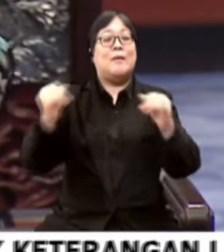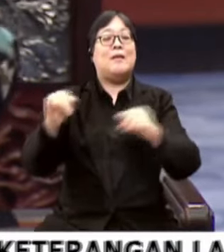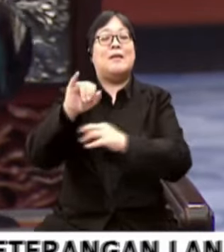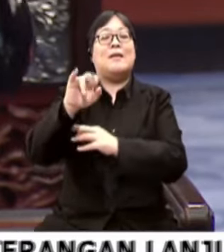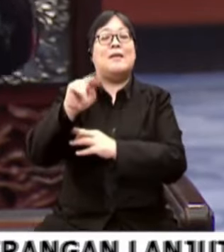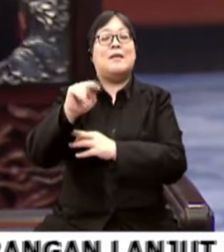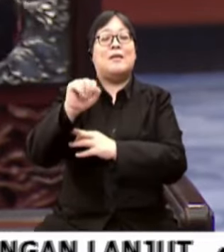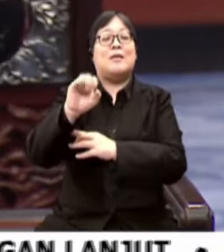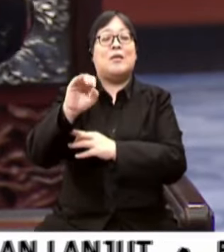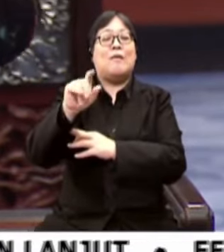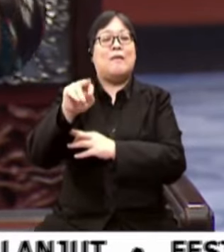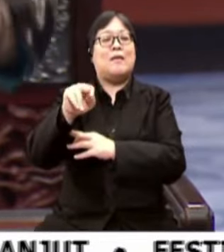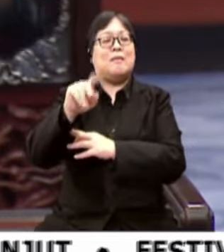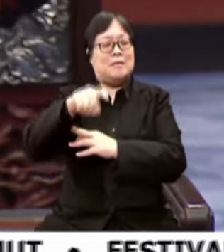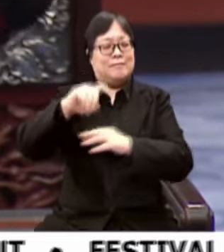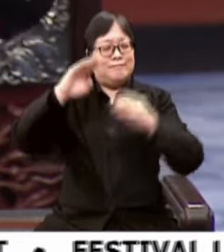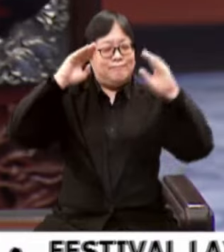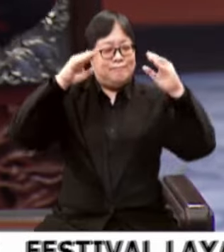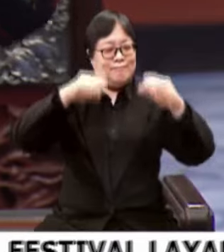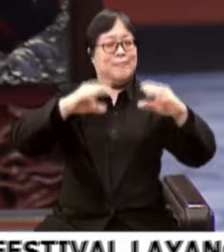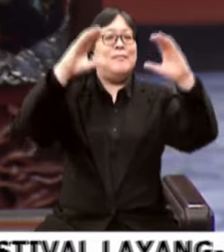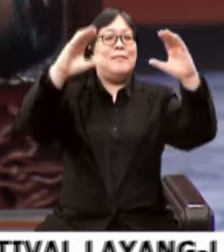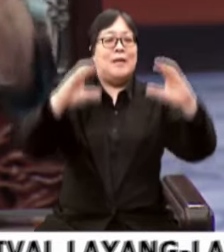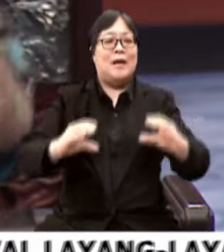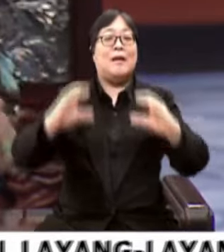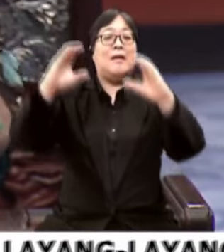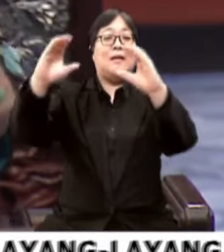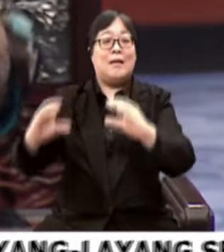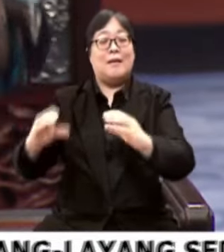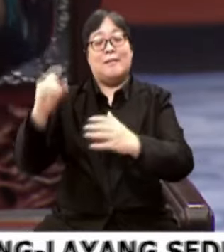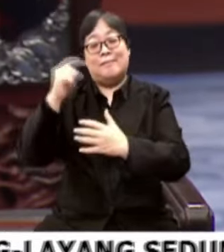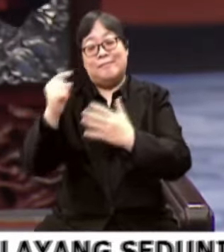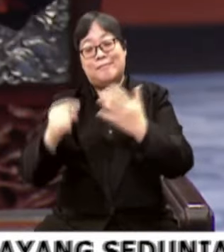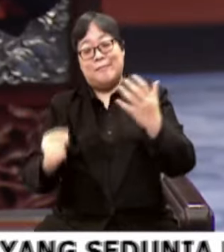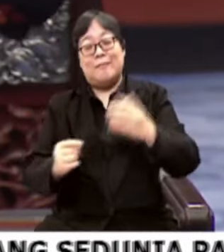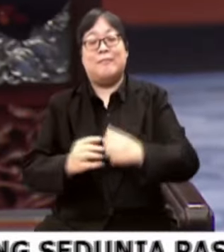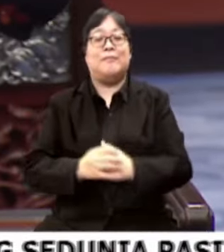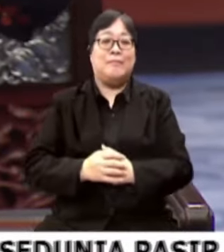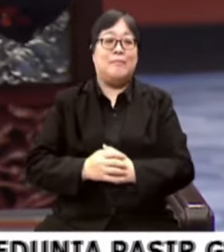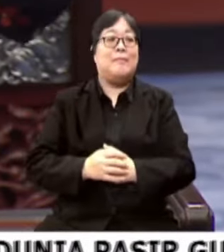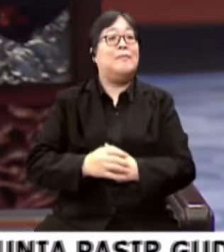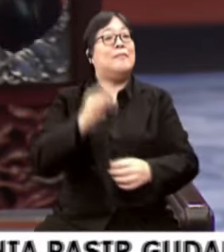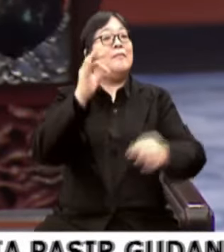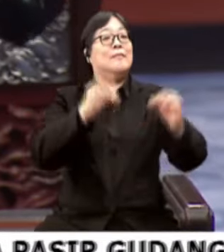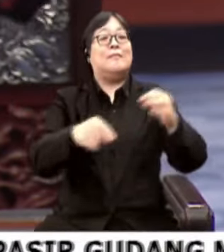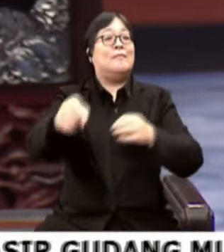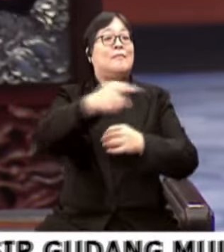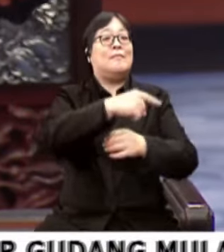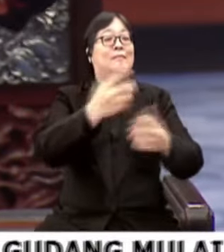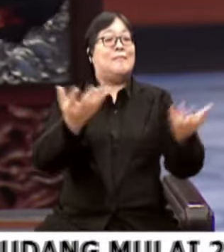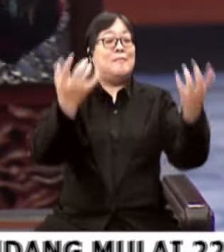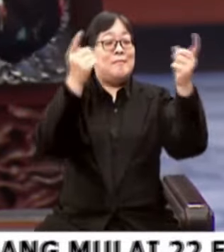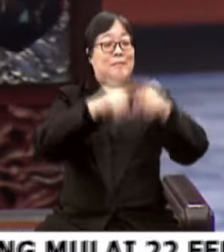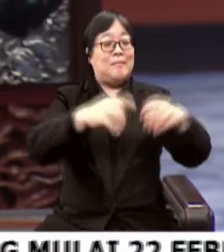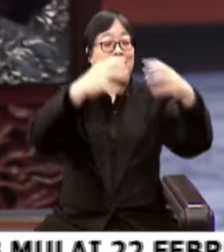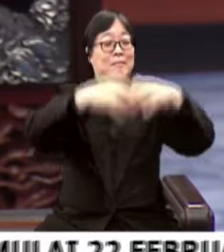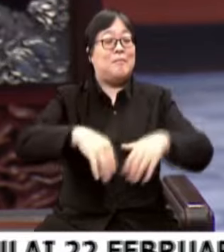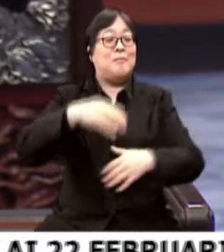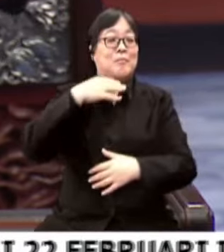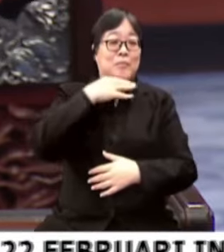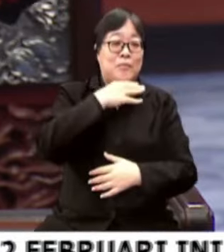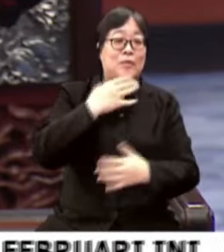yang lebih fokus kepada jenis pelepasan yang perlu kita buat kalau mereka yang mengambil kebaikan apa yang muda